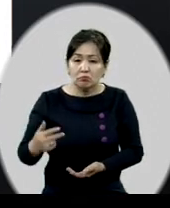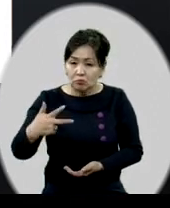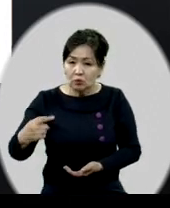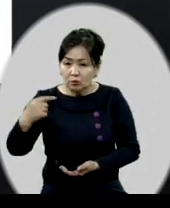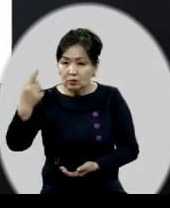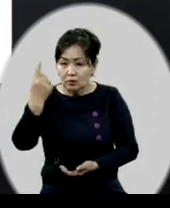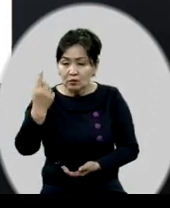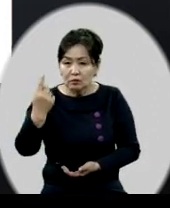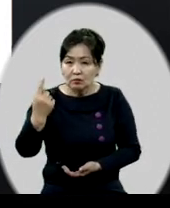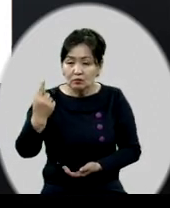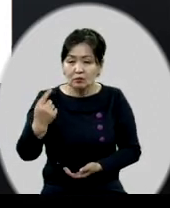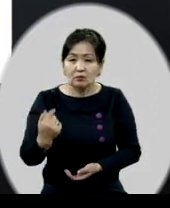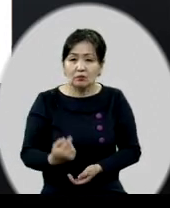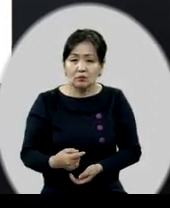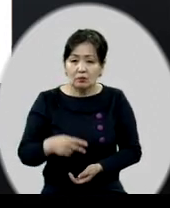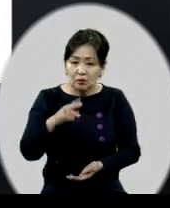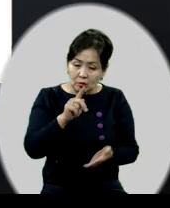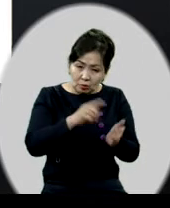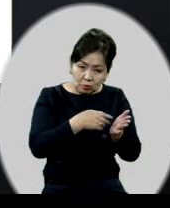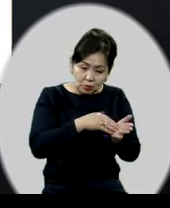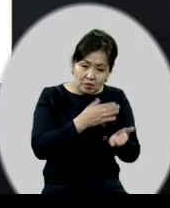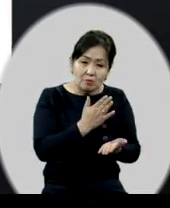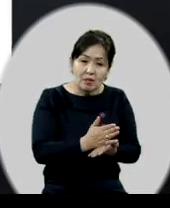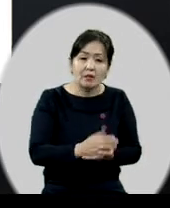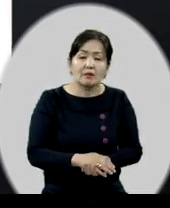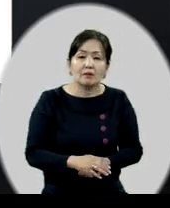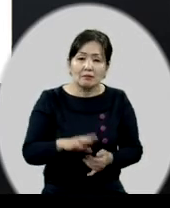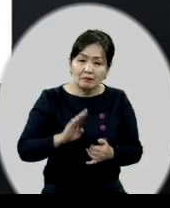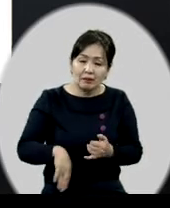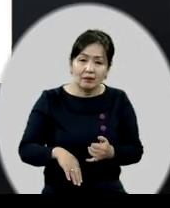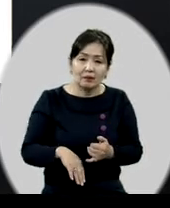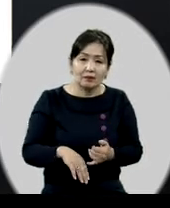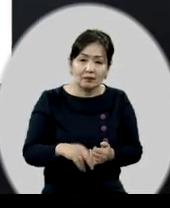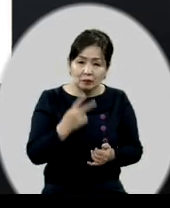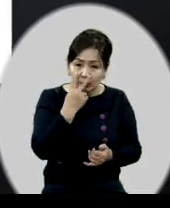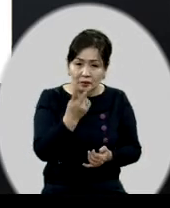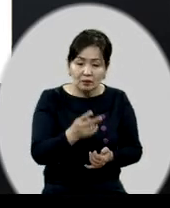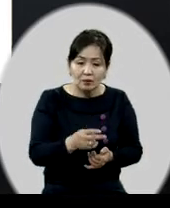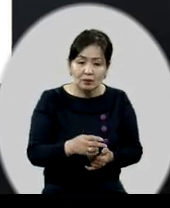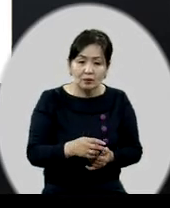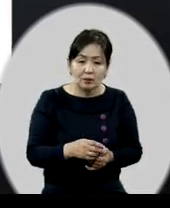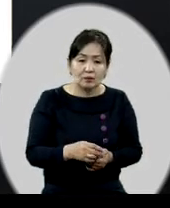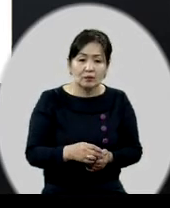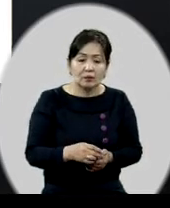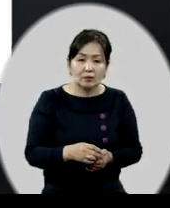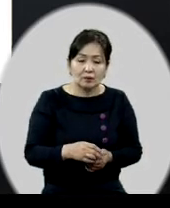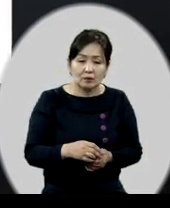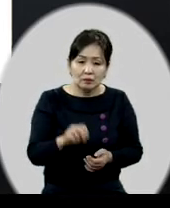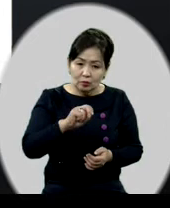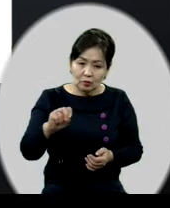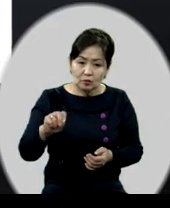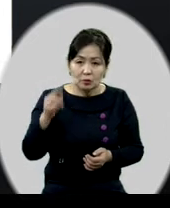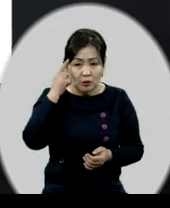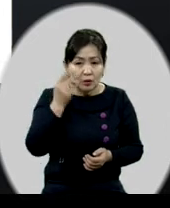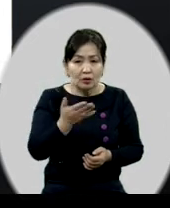3.1 хэсэг нь бодогдсон байна. Дараагийн зургийг харъя. үйлдэлээ тэмдэгтэй хийгэрэй